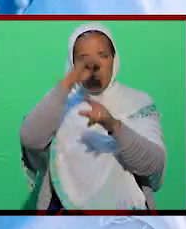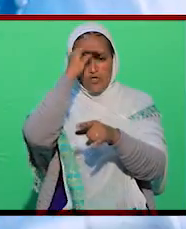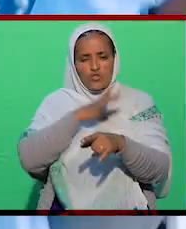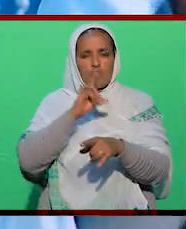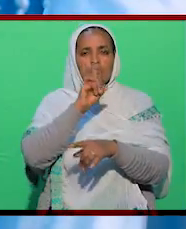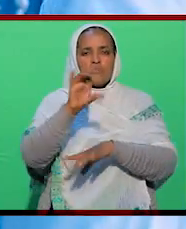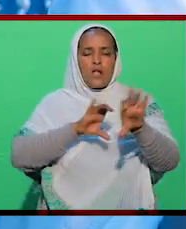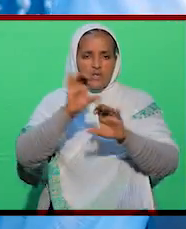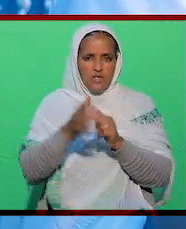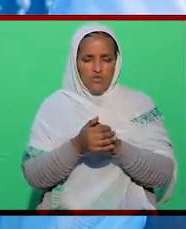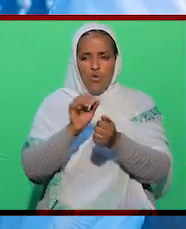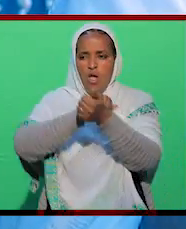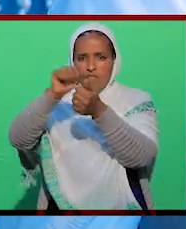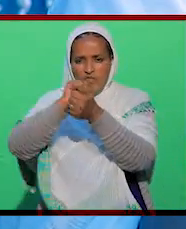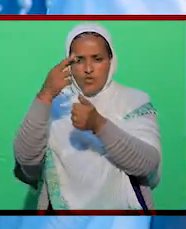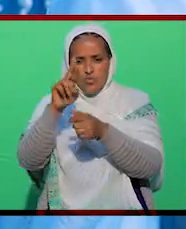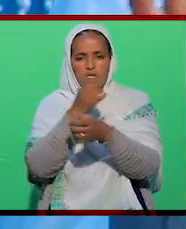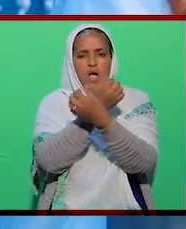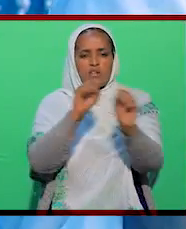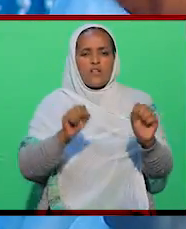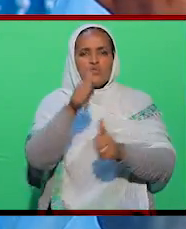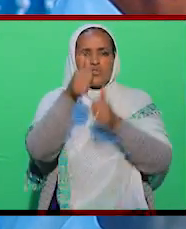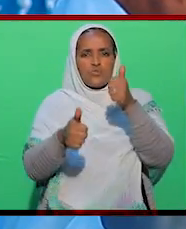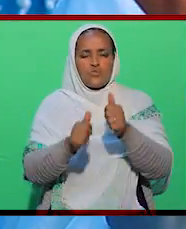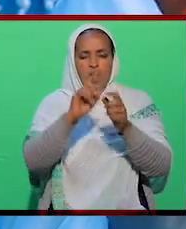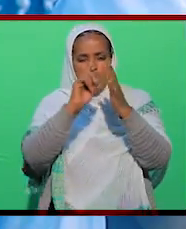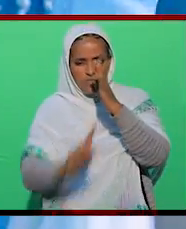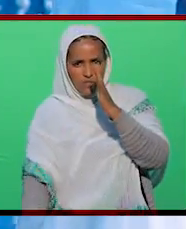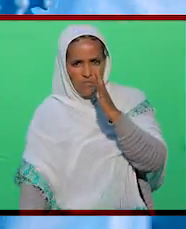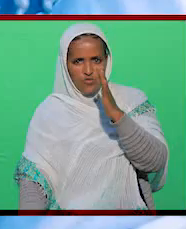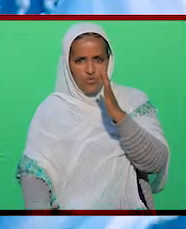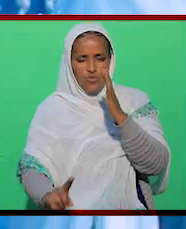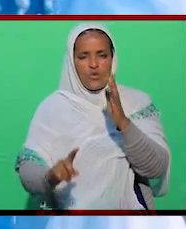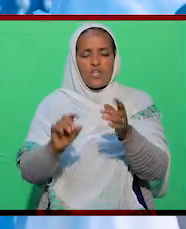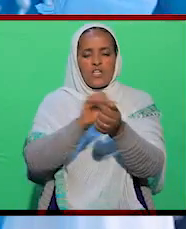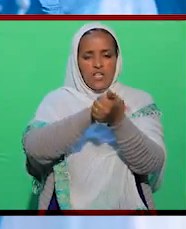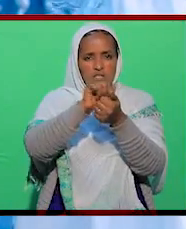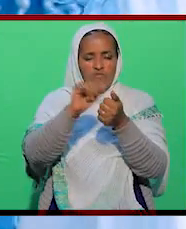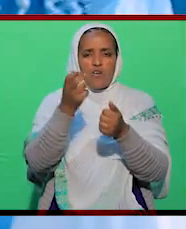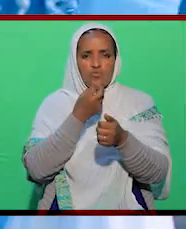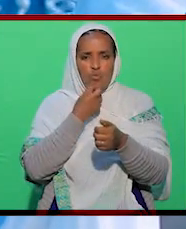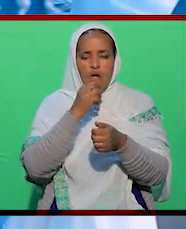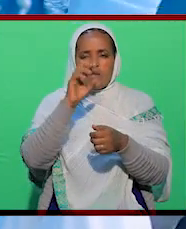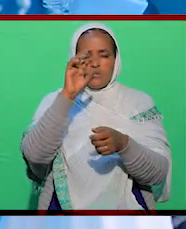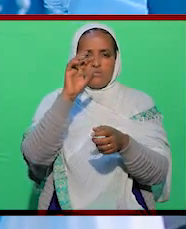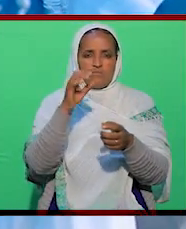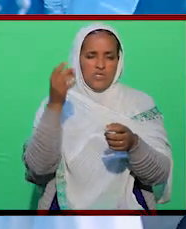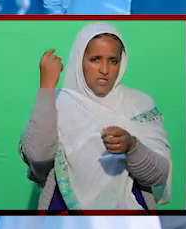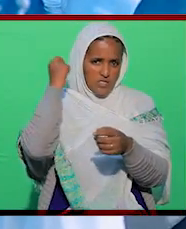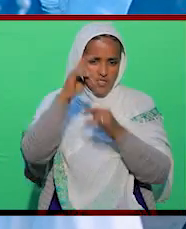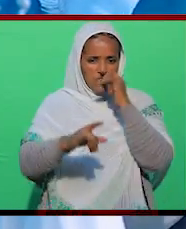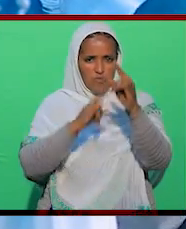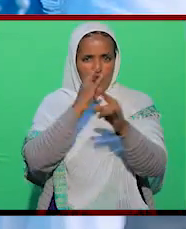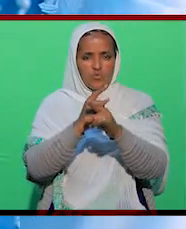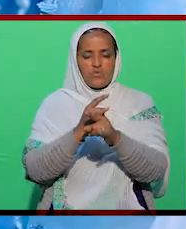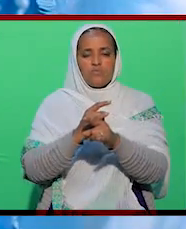የዛን ዘመን ሰዎች ምን አደረጋቸው አጠፋቸው ወይስ አዳናቸው አሰጠማቸው የጥፋቱ ሐ ሰባት ካት